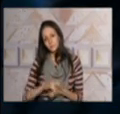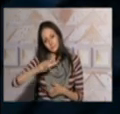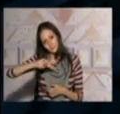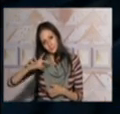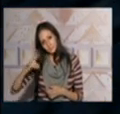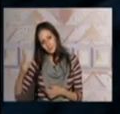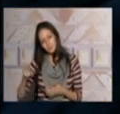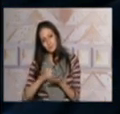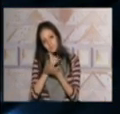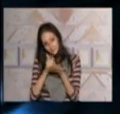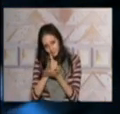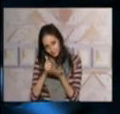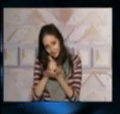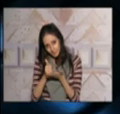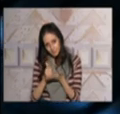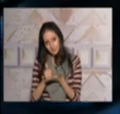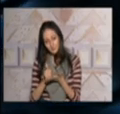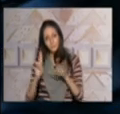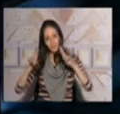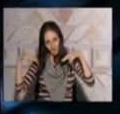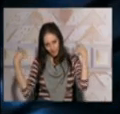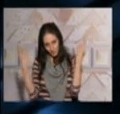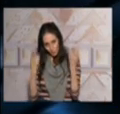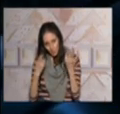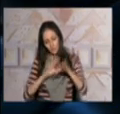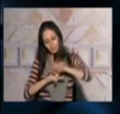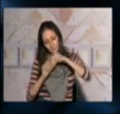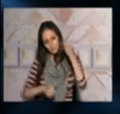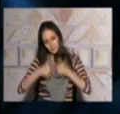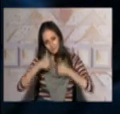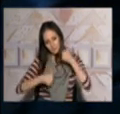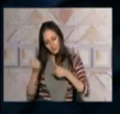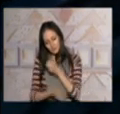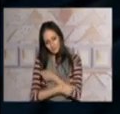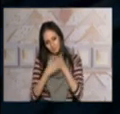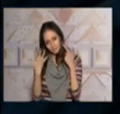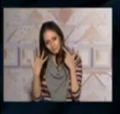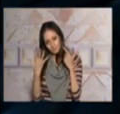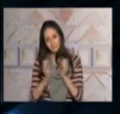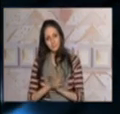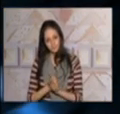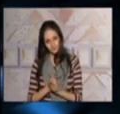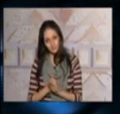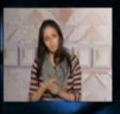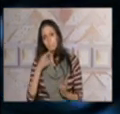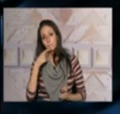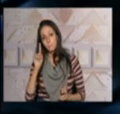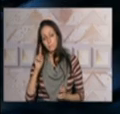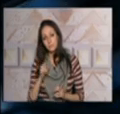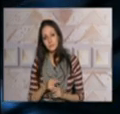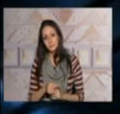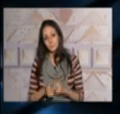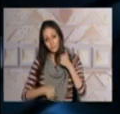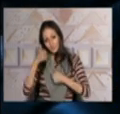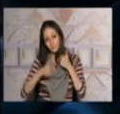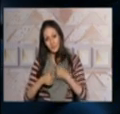في فتره اجازه يعني بالضبط. فهنا طبقا لظروف كل مدرسه، لكن بالنسبه لامتحان الفصل الدراسي نهايه